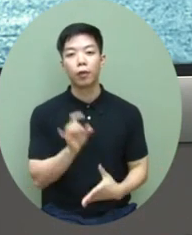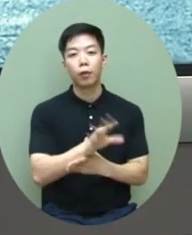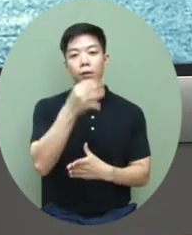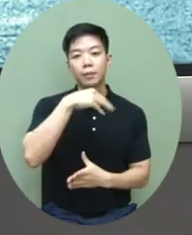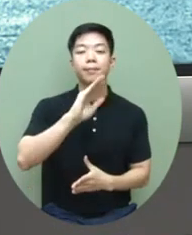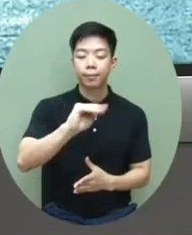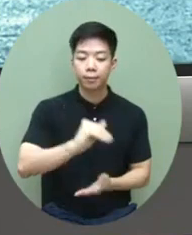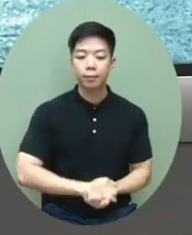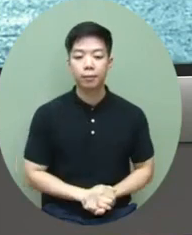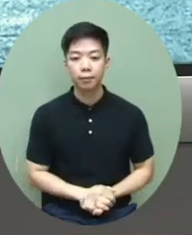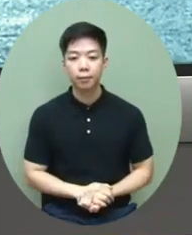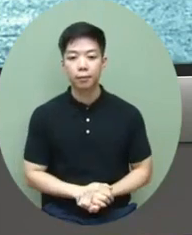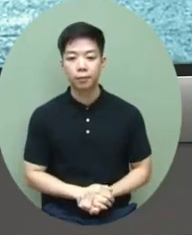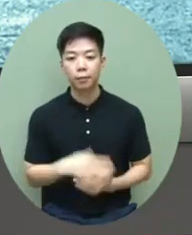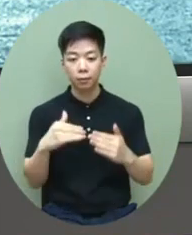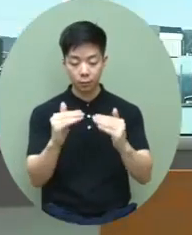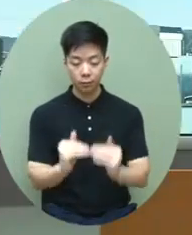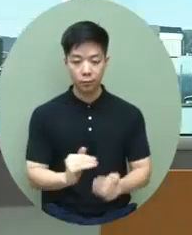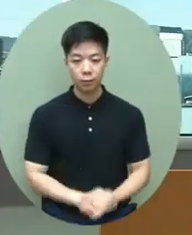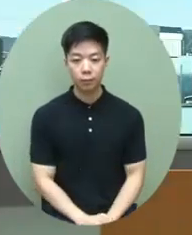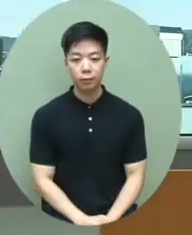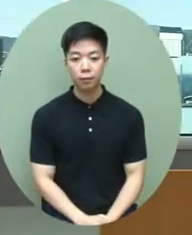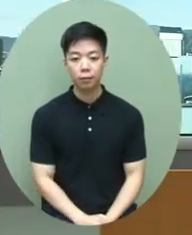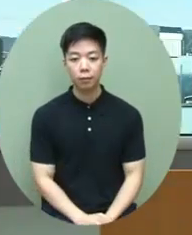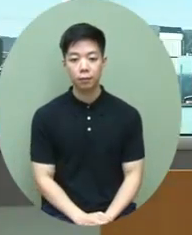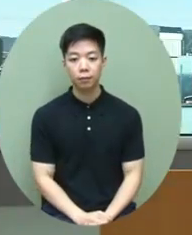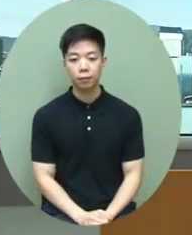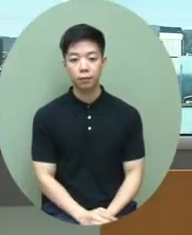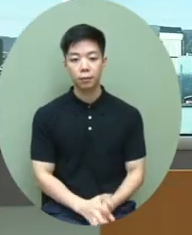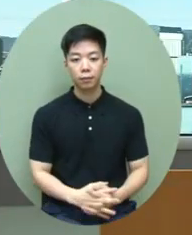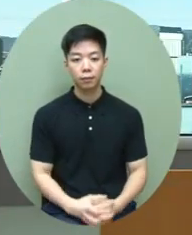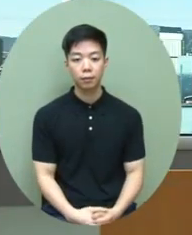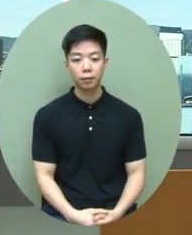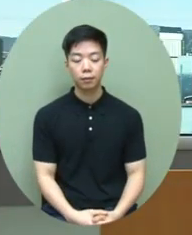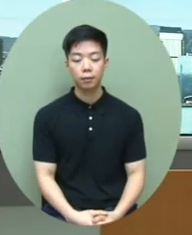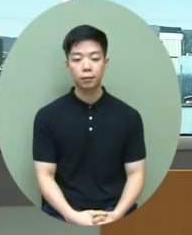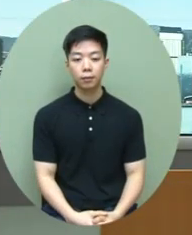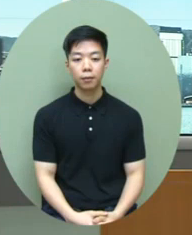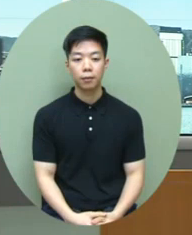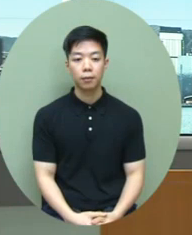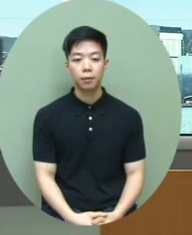咯嚇。 下一題，左手邊後排嗰位女士，